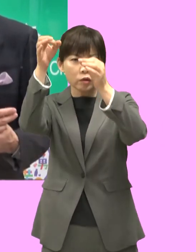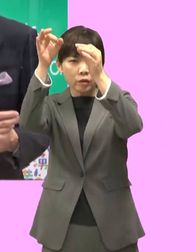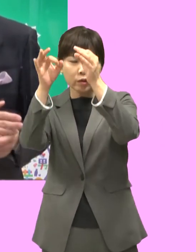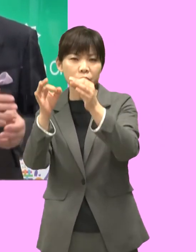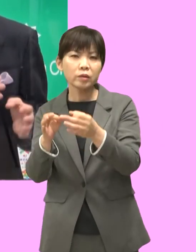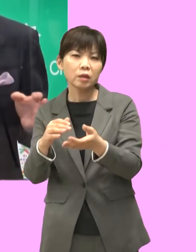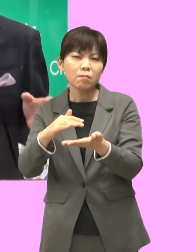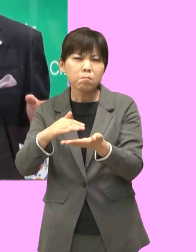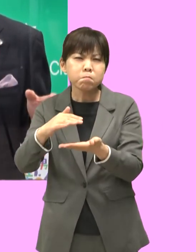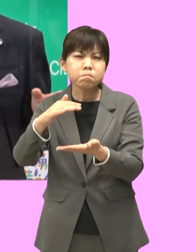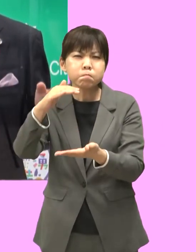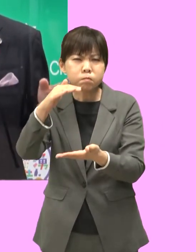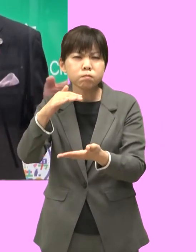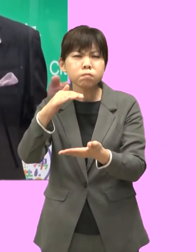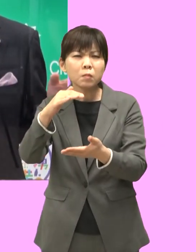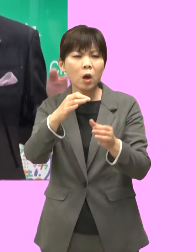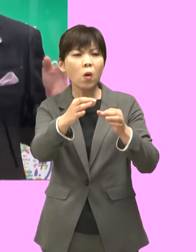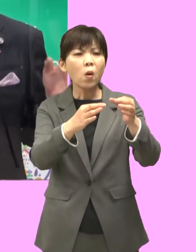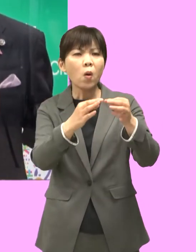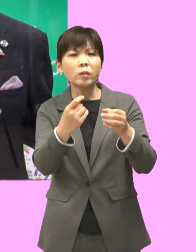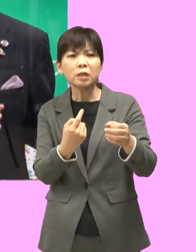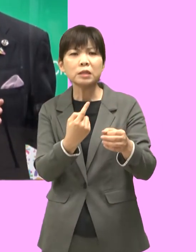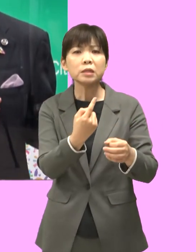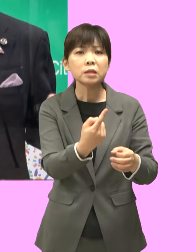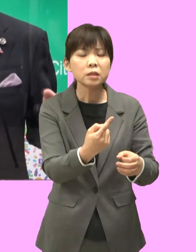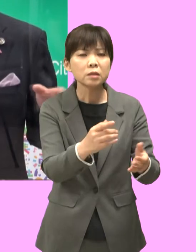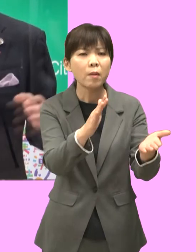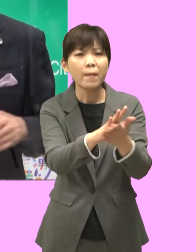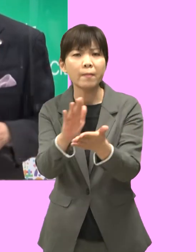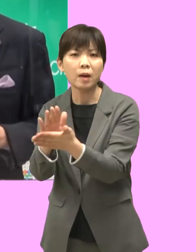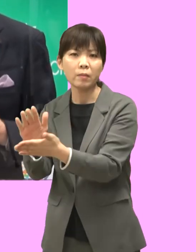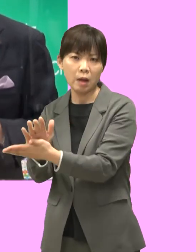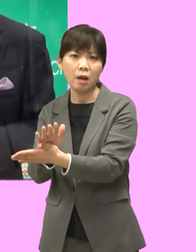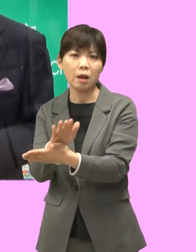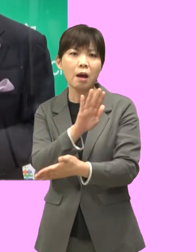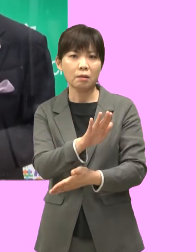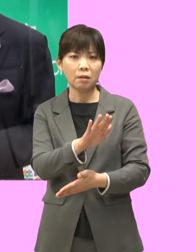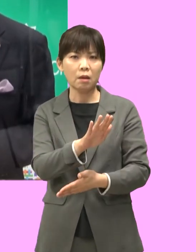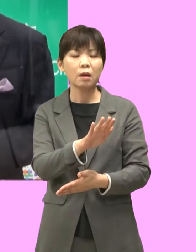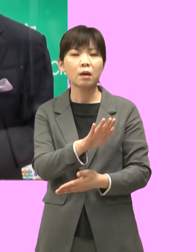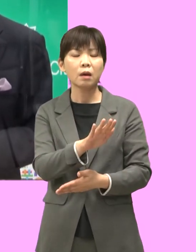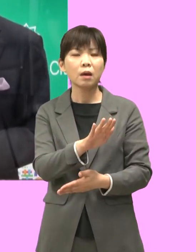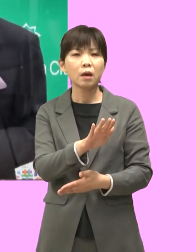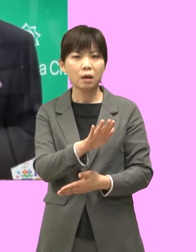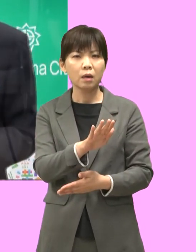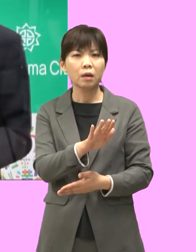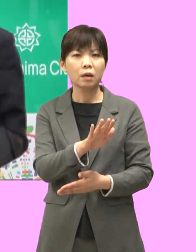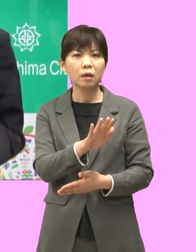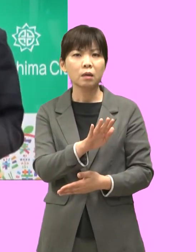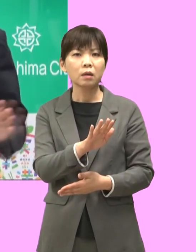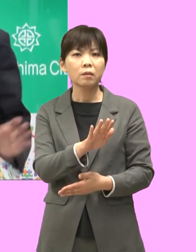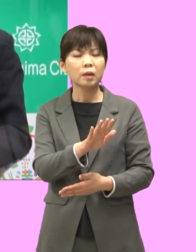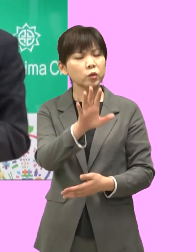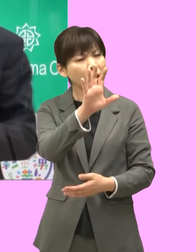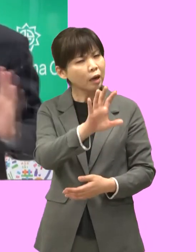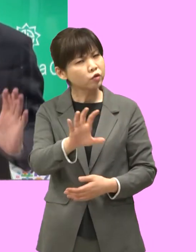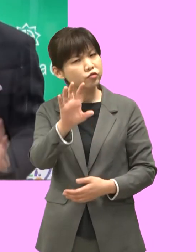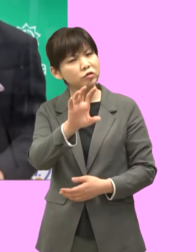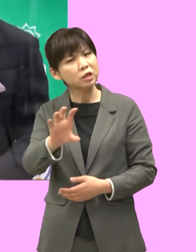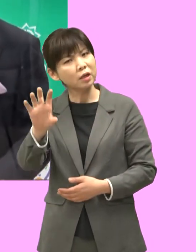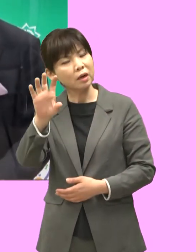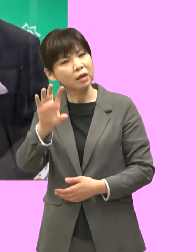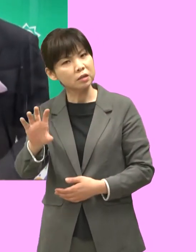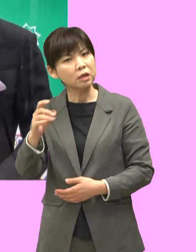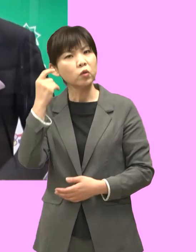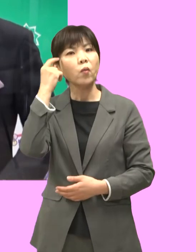ームセンターとか行ってもですね、もうその時には売り切れたりしてたと思うんですけども、やっぱりそういうふうになってしまうのが大体これまでのパターン